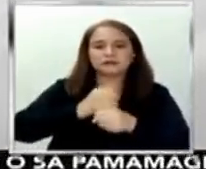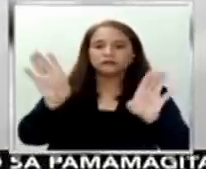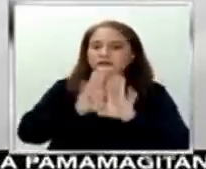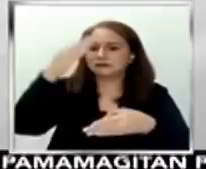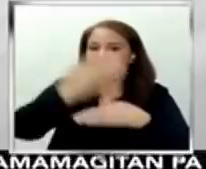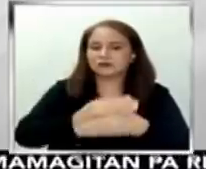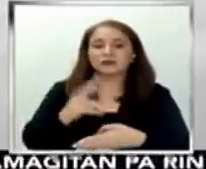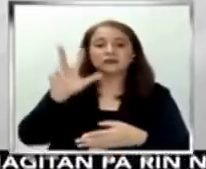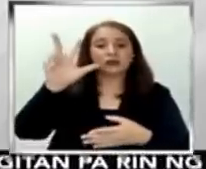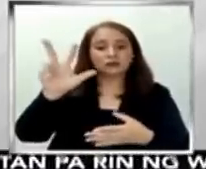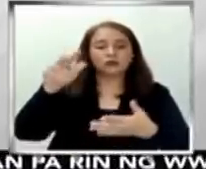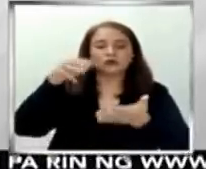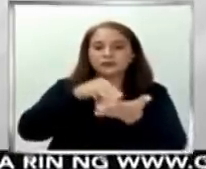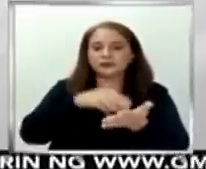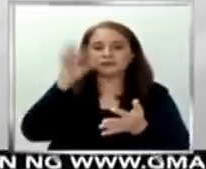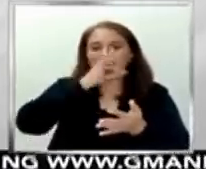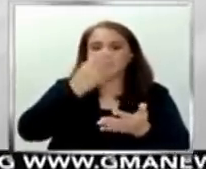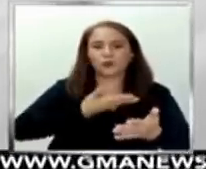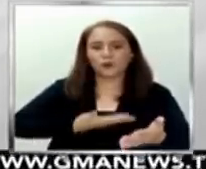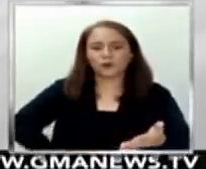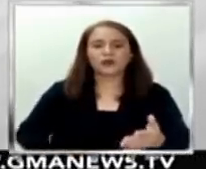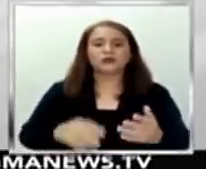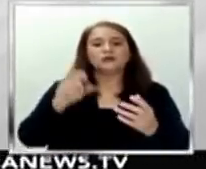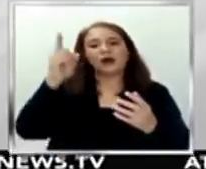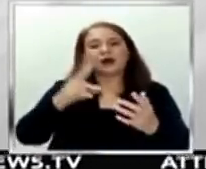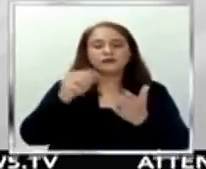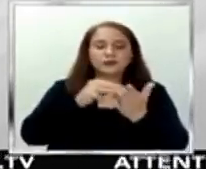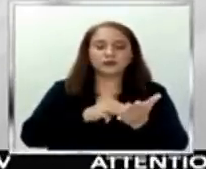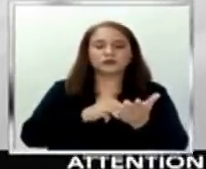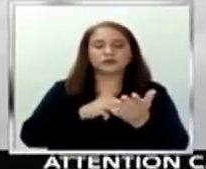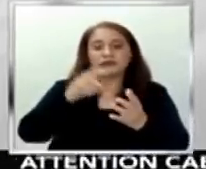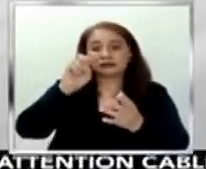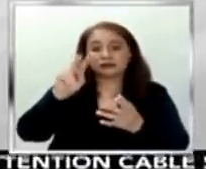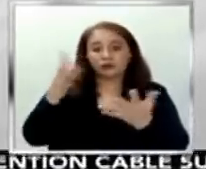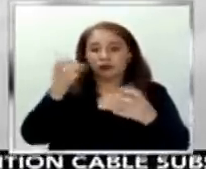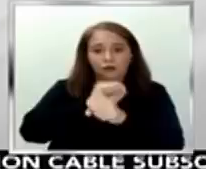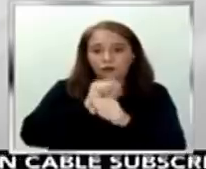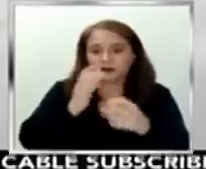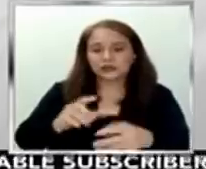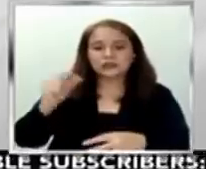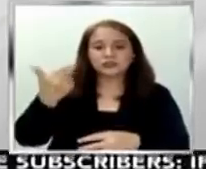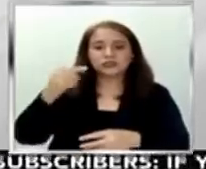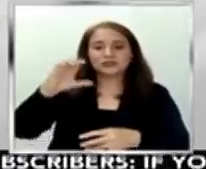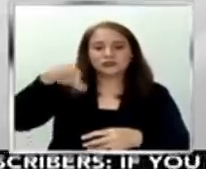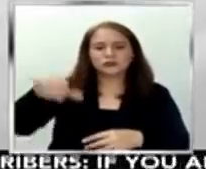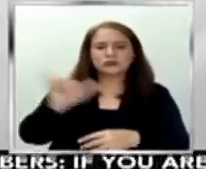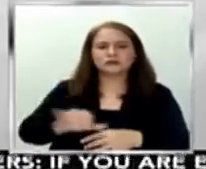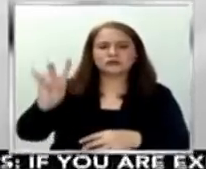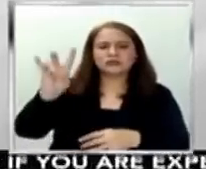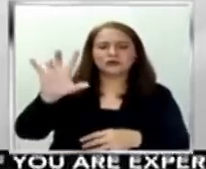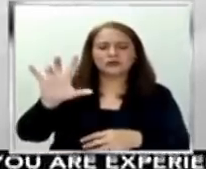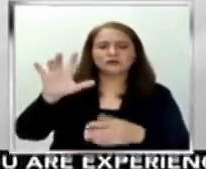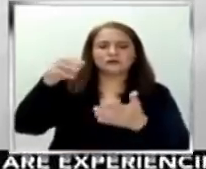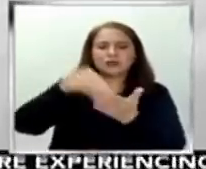nagugutom. Mahigit kalahating milyon ang walang trabaho sa NCR. At kada araw ng GCQ ay katumbas ng 700 million pesos na